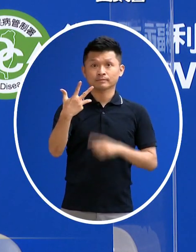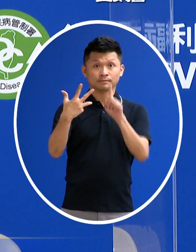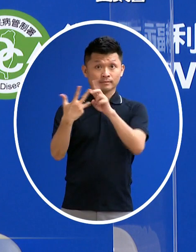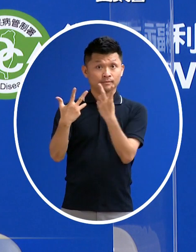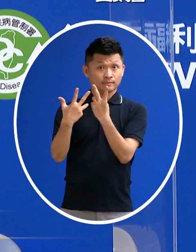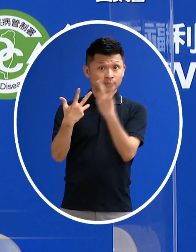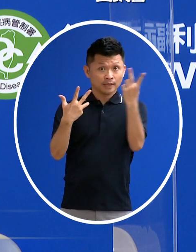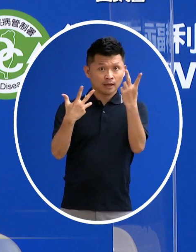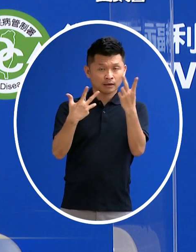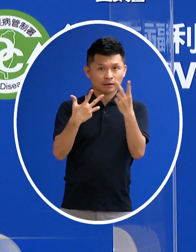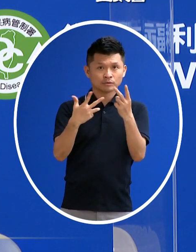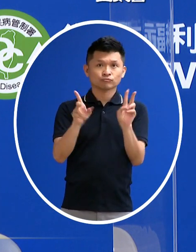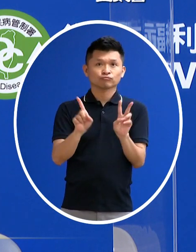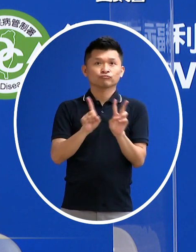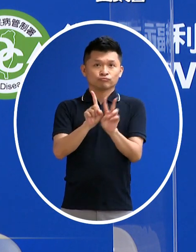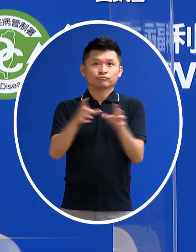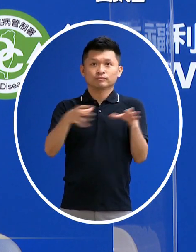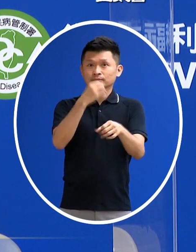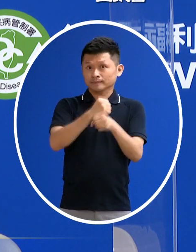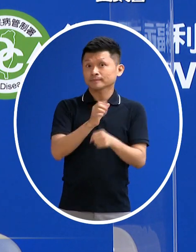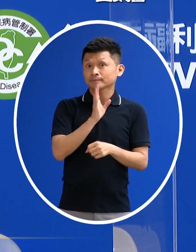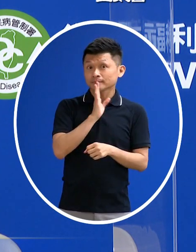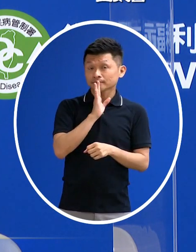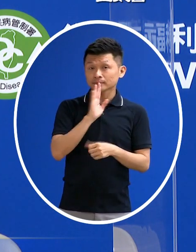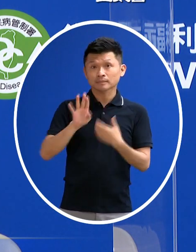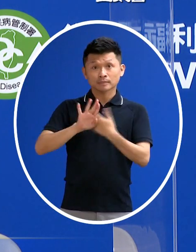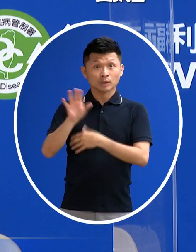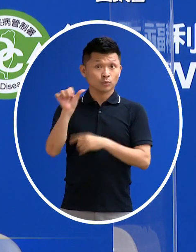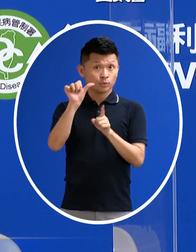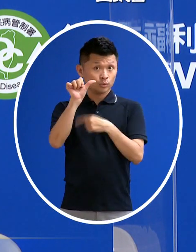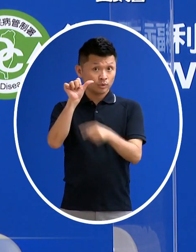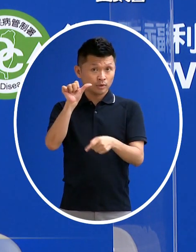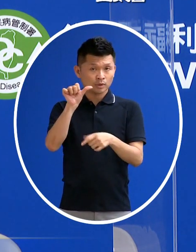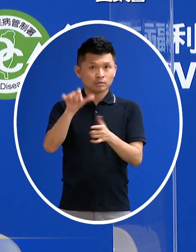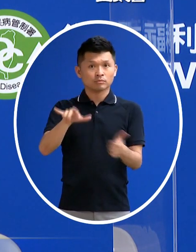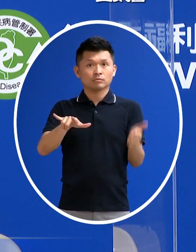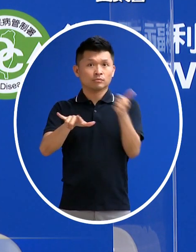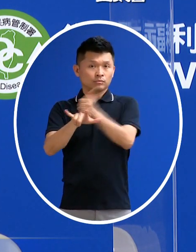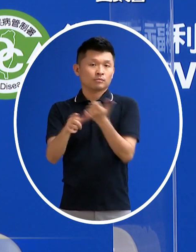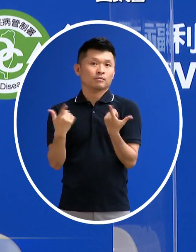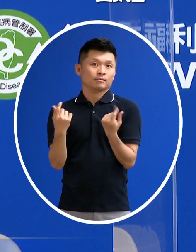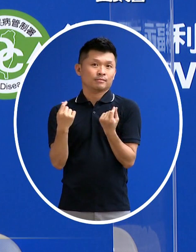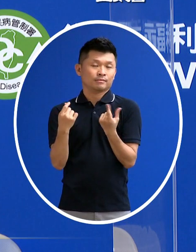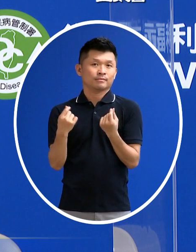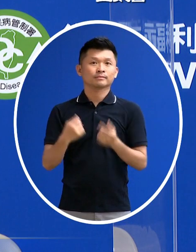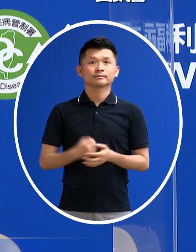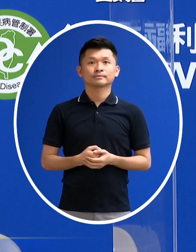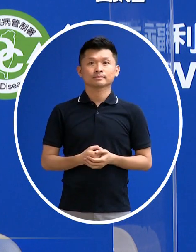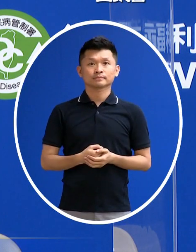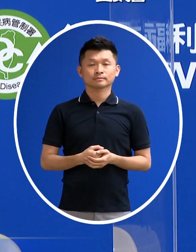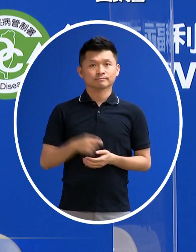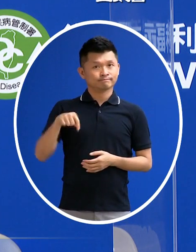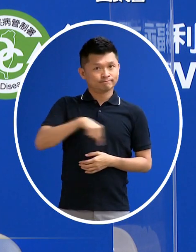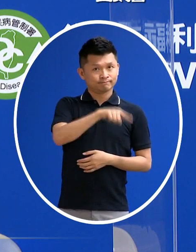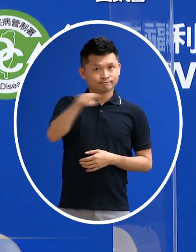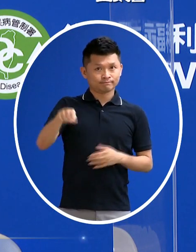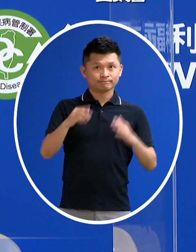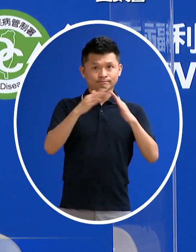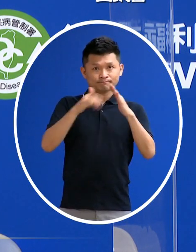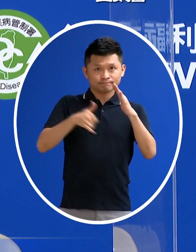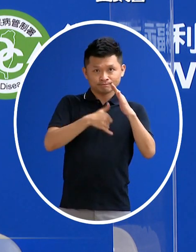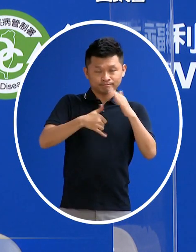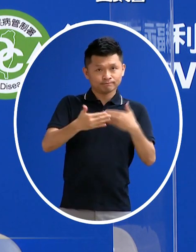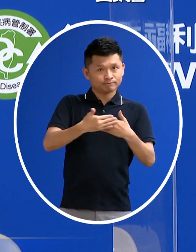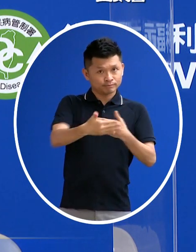为同行返台的同事，那5人为同班机的两排的旅客，那皆列为我们居家隔离的